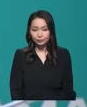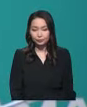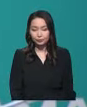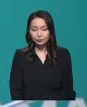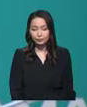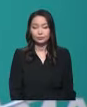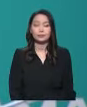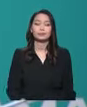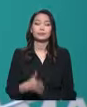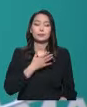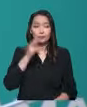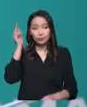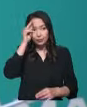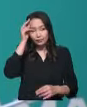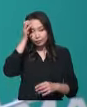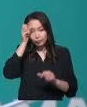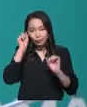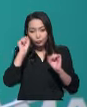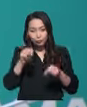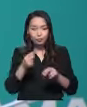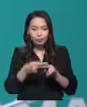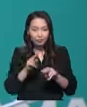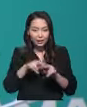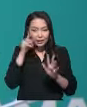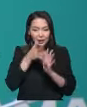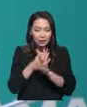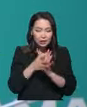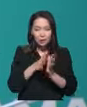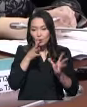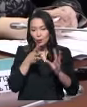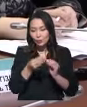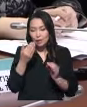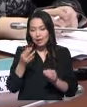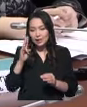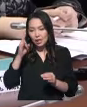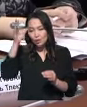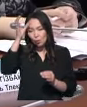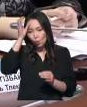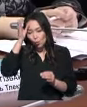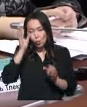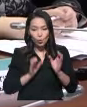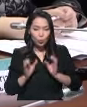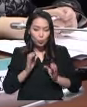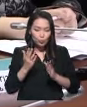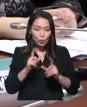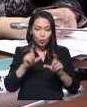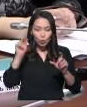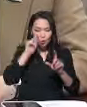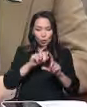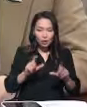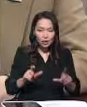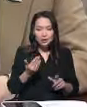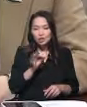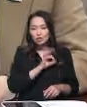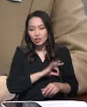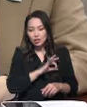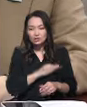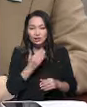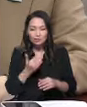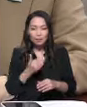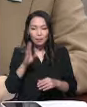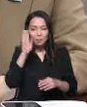Для сферы образования можно взять за основу исследование, проведенное Назарбаев университет. Согласно ему, в школьных учебниках чаще используются изображения